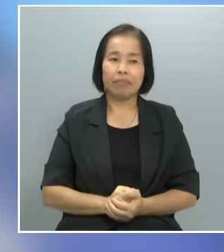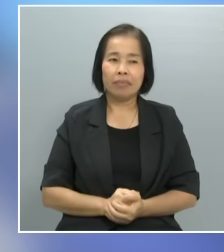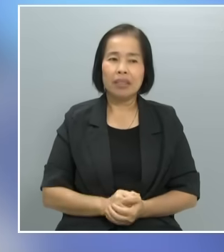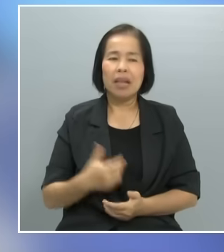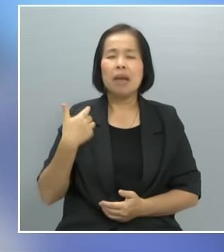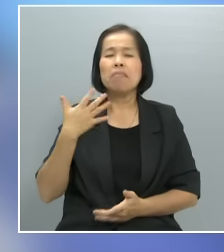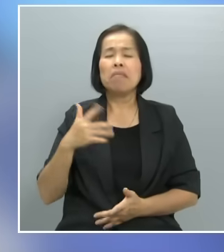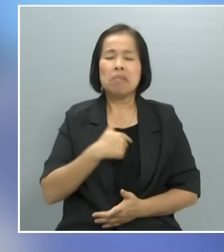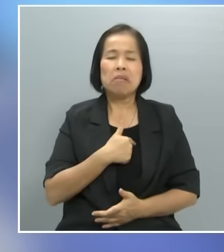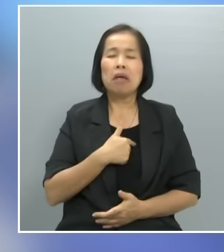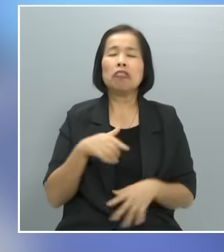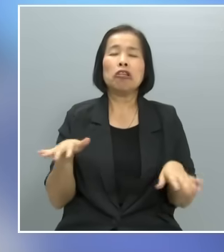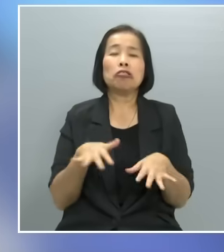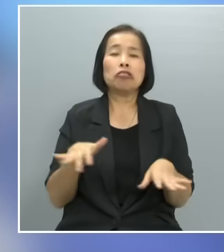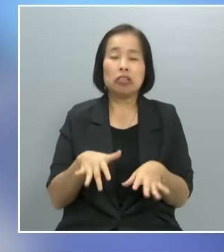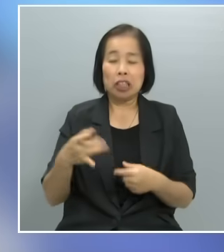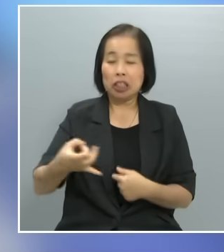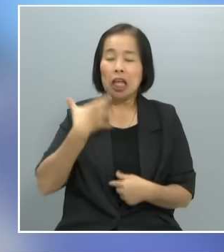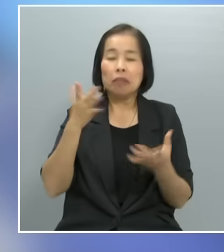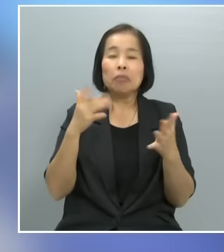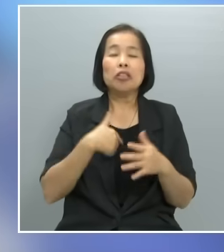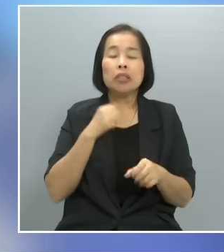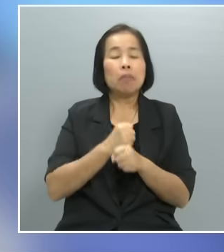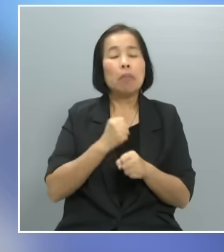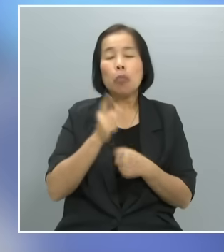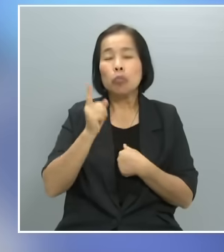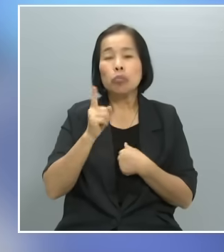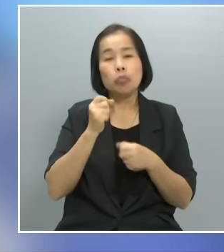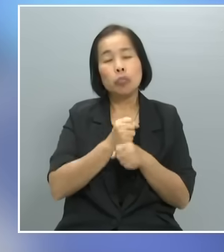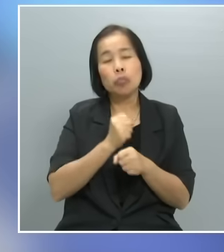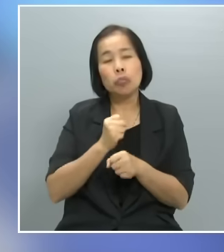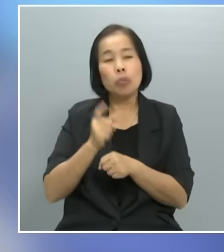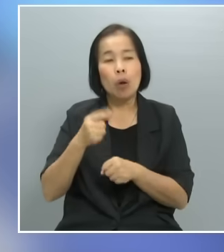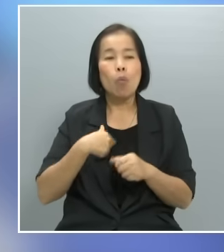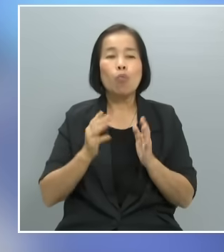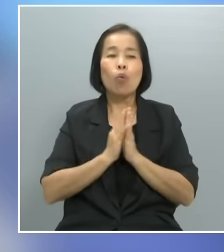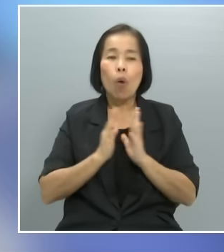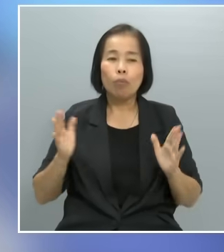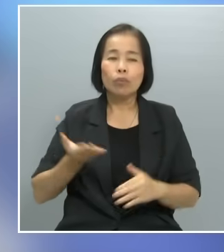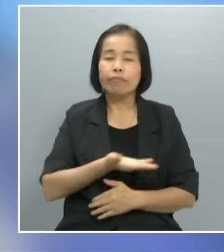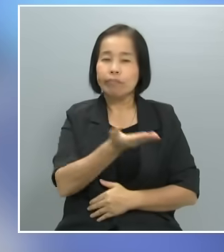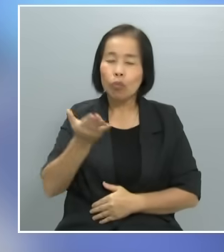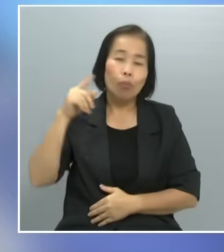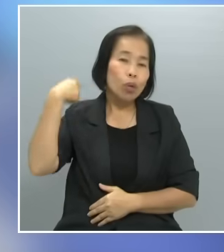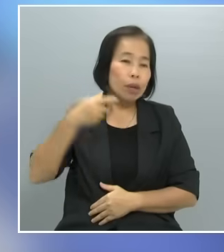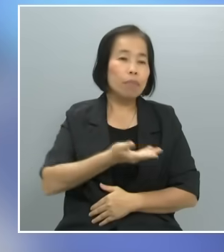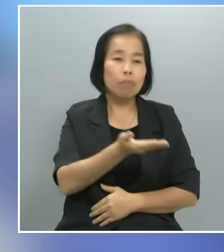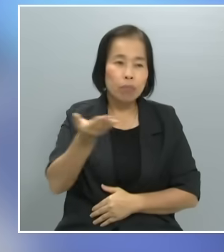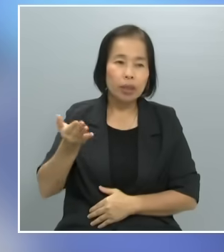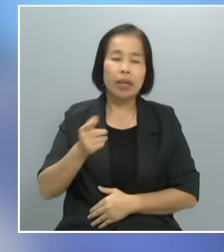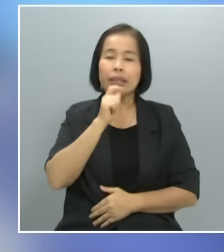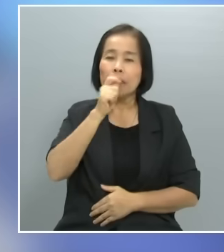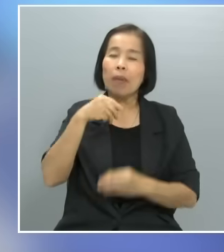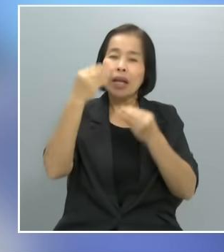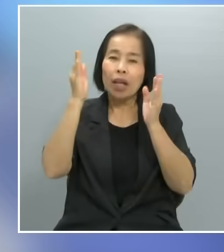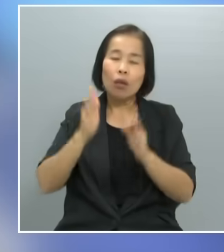กระทบต่อจิตใจพี่หรอกนะคะพี่ก็ยังทำงานเหมือนเดิมพี่เล็กขอขอบคุณมาดามหลายๆท่านที่ให้สัมภาษณ์กับนักข่าว